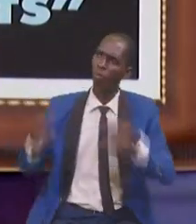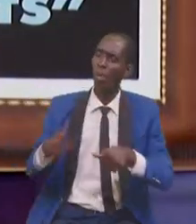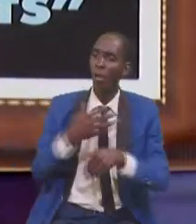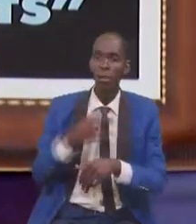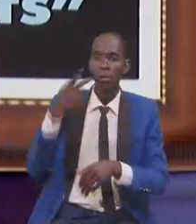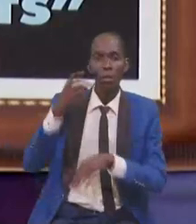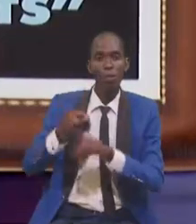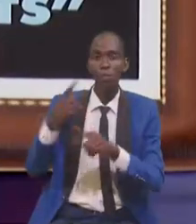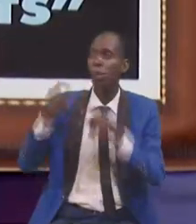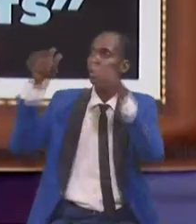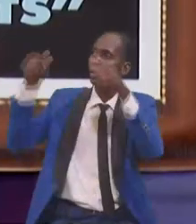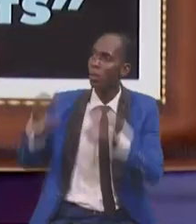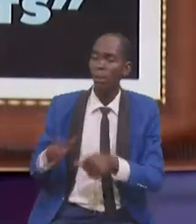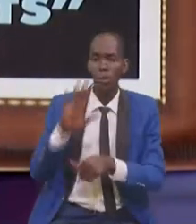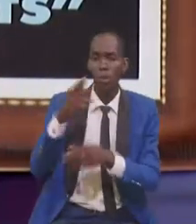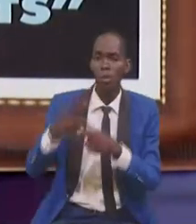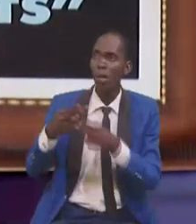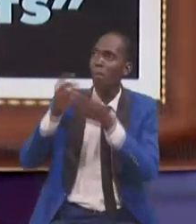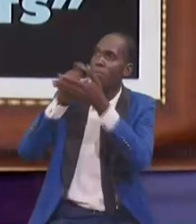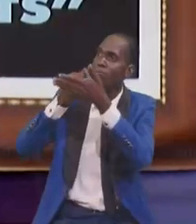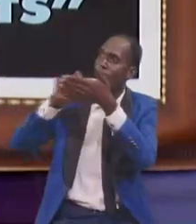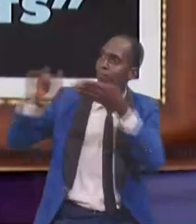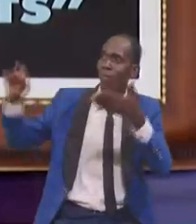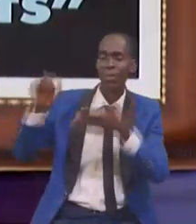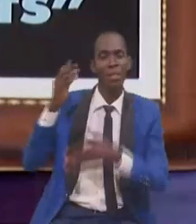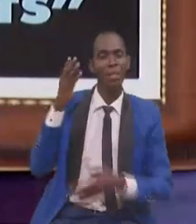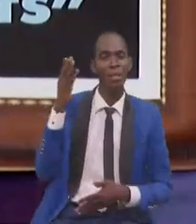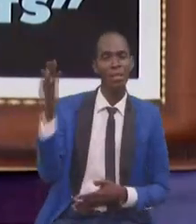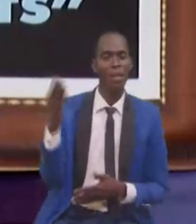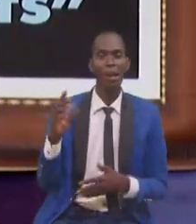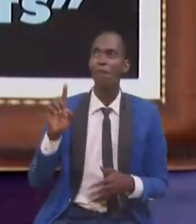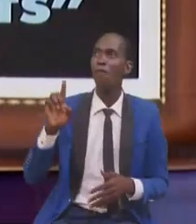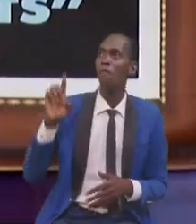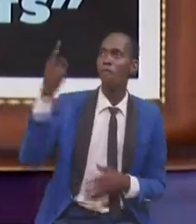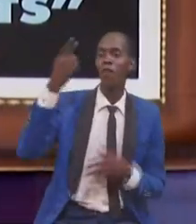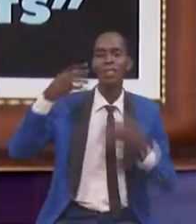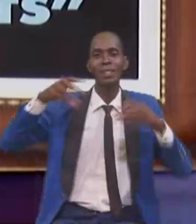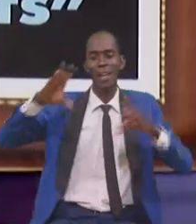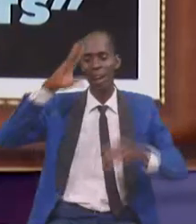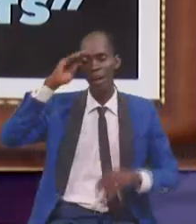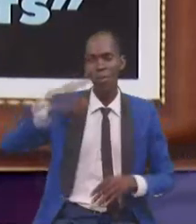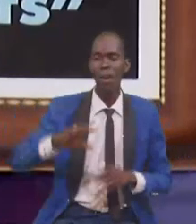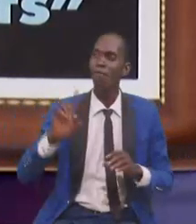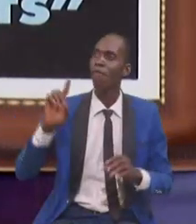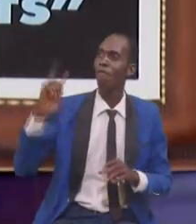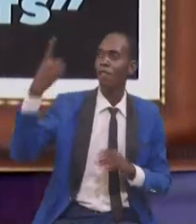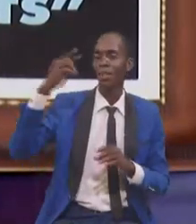au tableau d'affichage et tu as vu ton nom écrit là-bas, le premier,